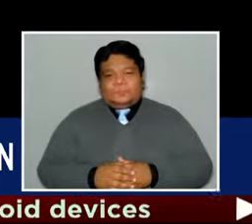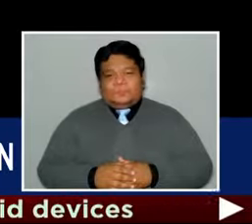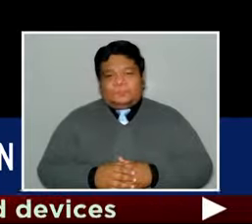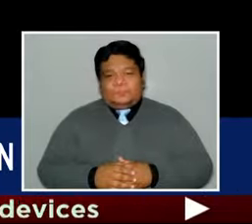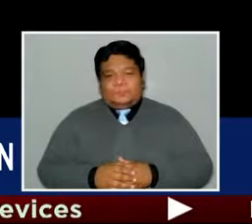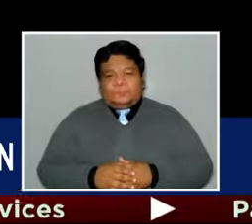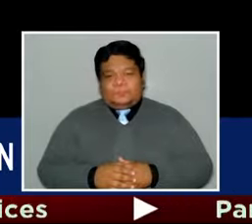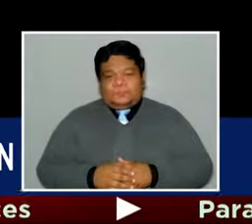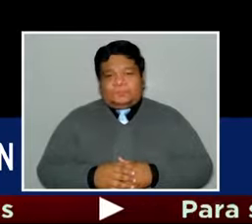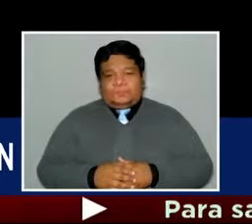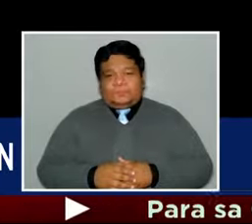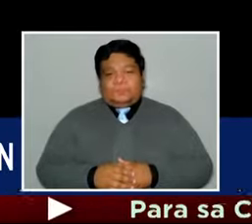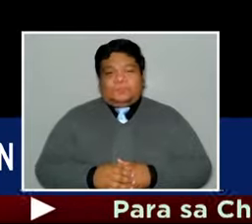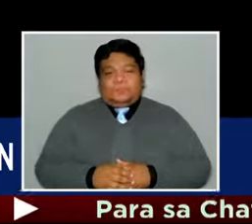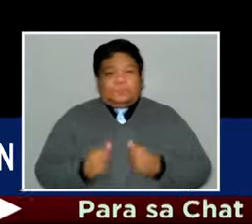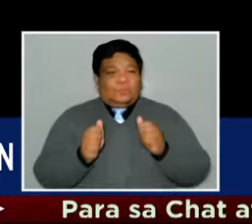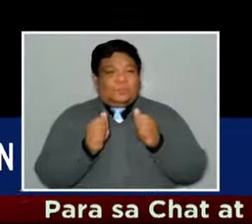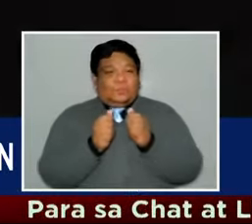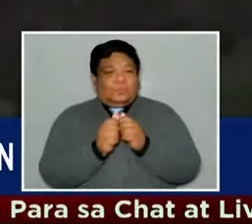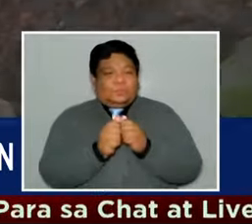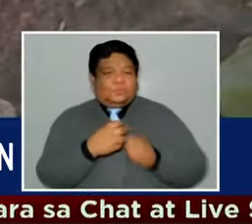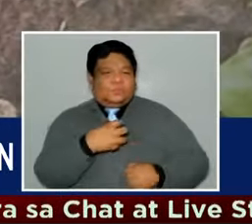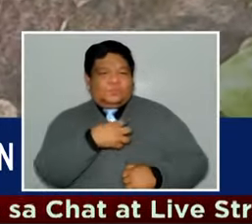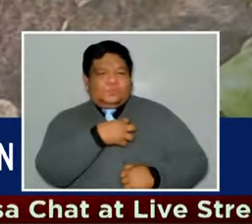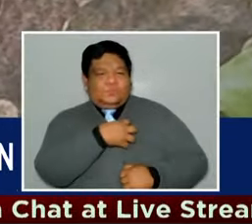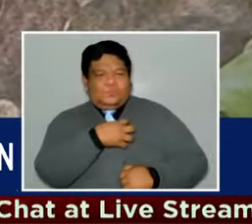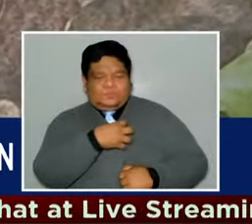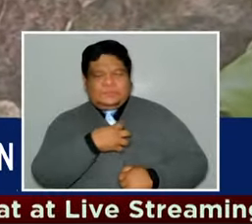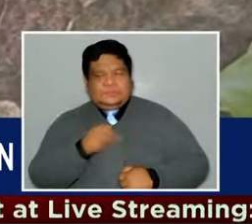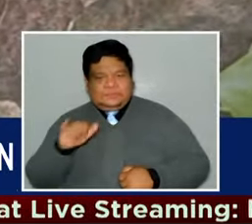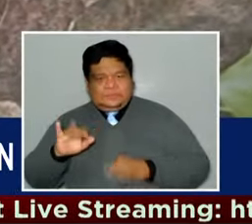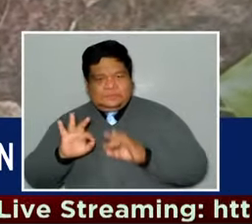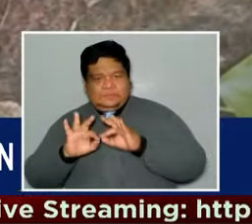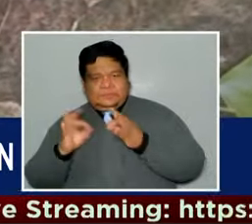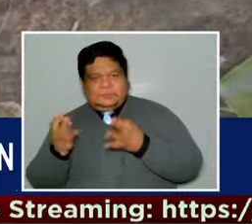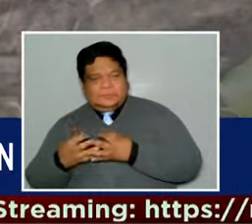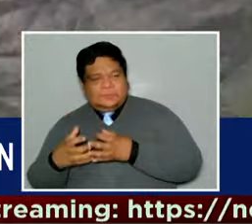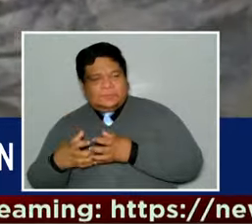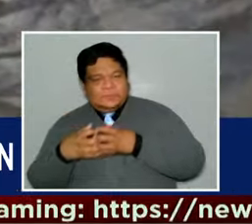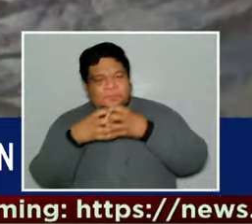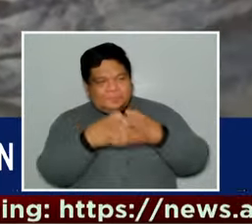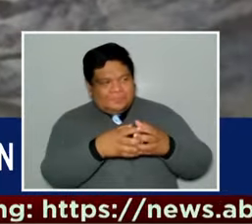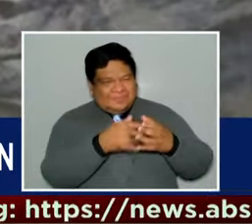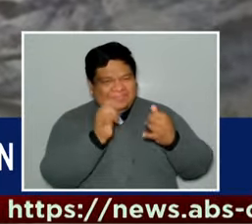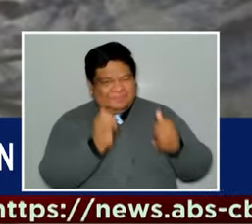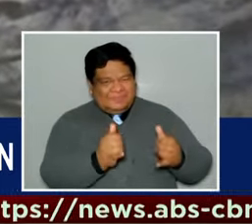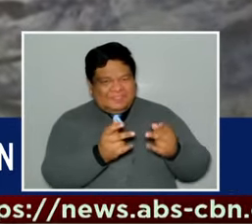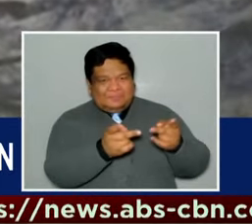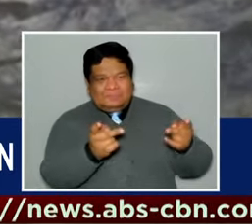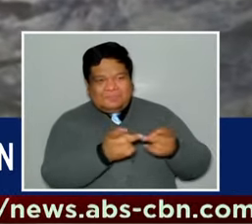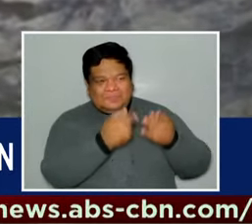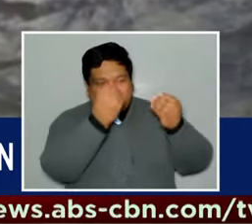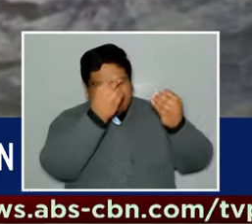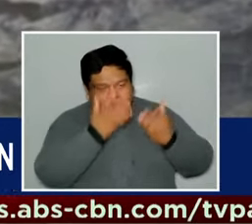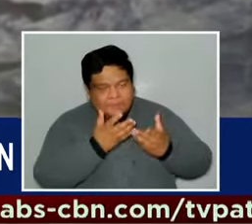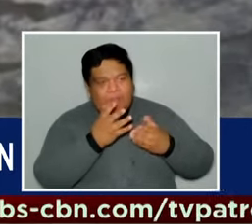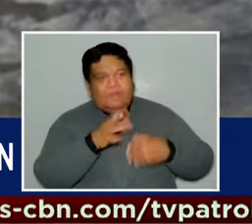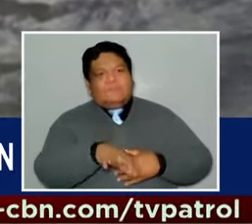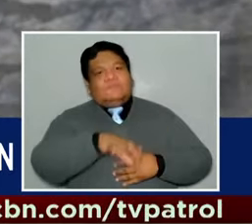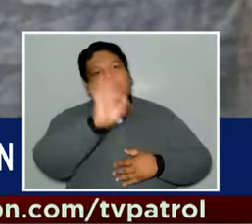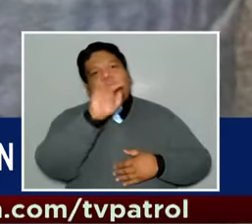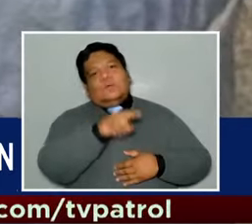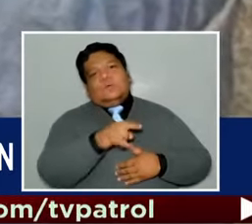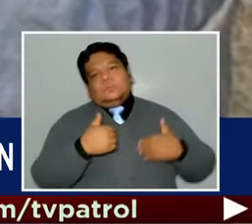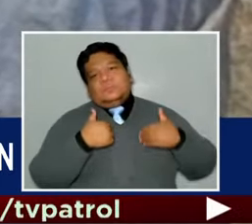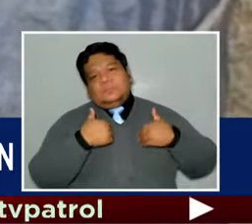Kasama ang mga pulis, pinuntahan ng pamilya ang tinukoy na lugar ng nagchat at doon inahukay ang naaagnas sa bangkay ng